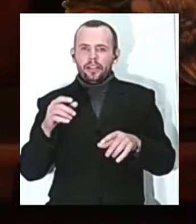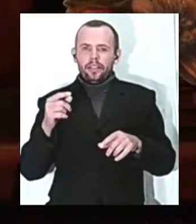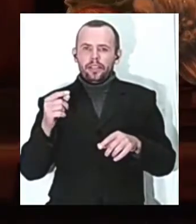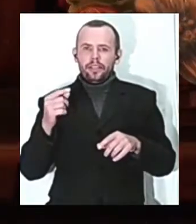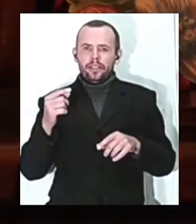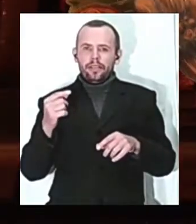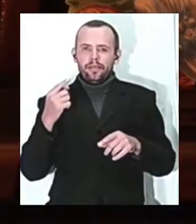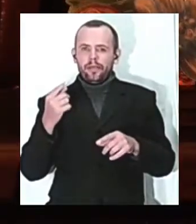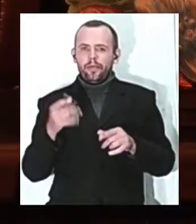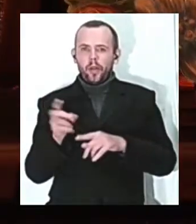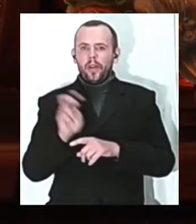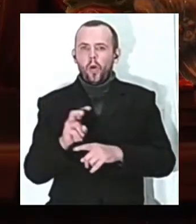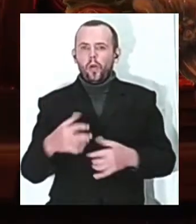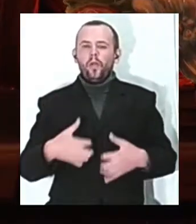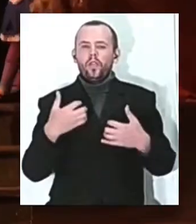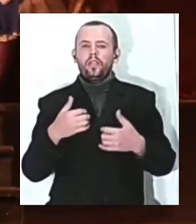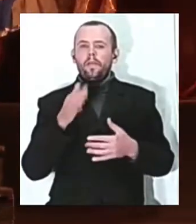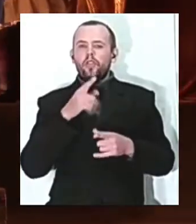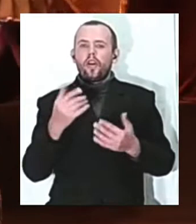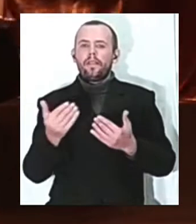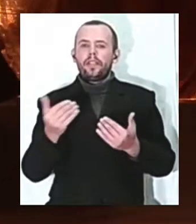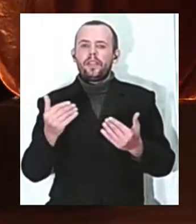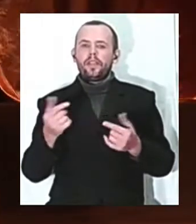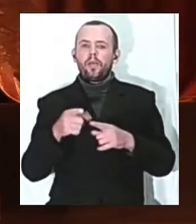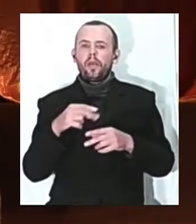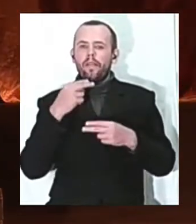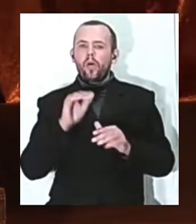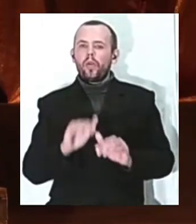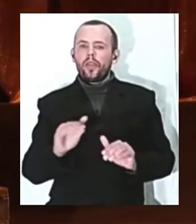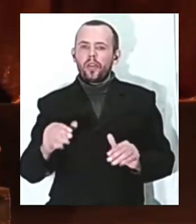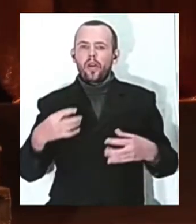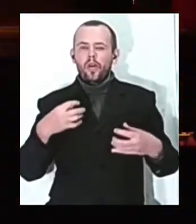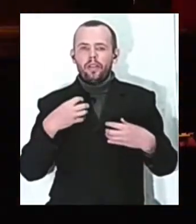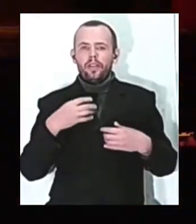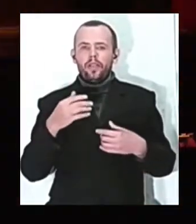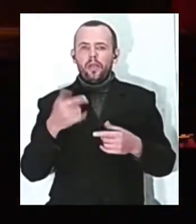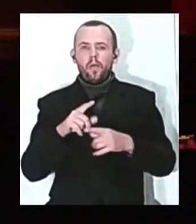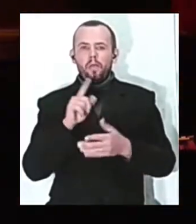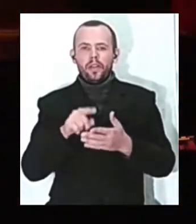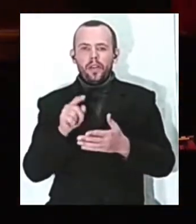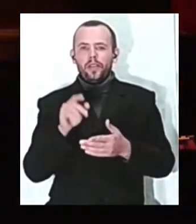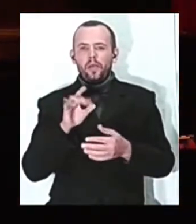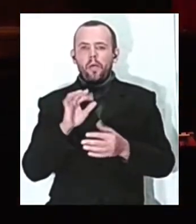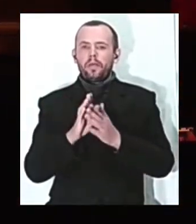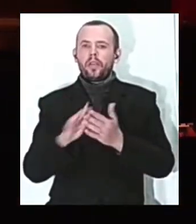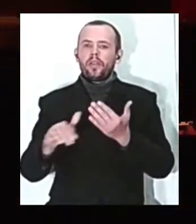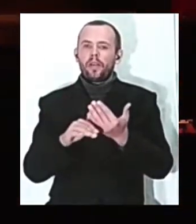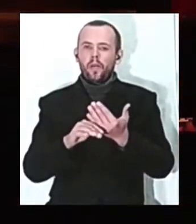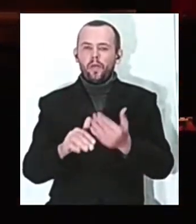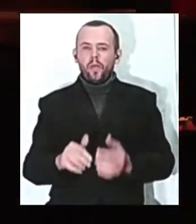ужас. Під час вистави, аби втримати увагу дітей, актори будуть задавати їм питання та просити допомоги.